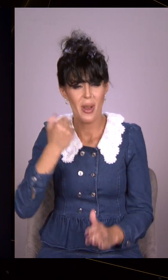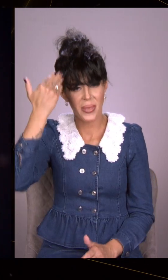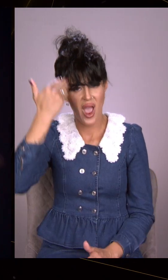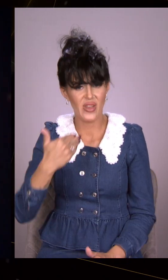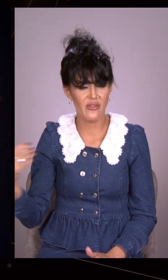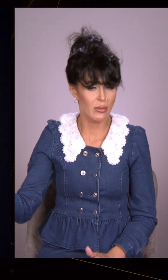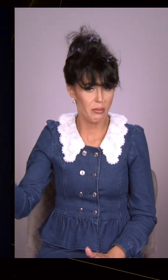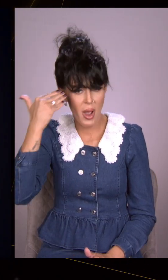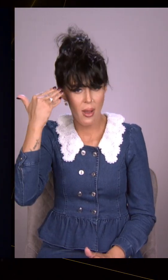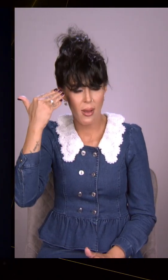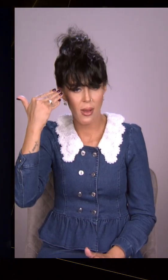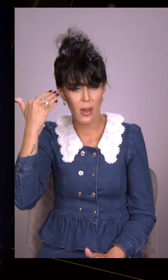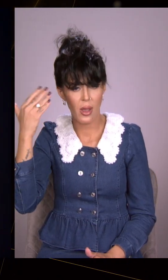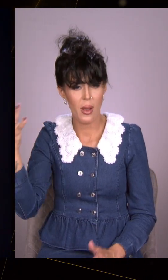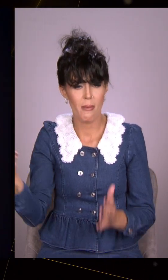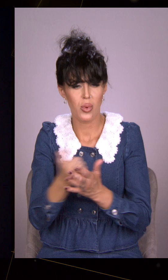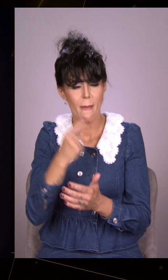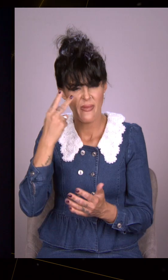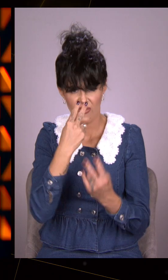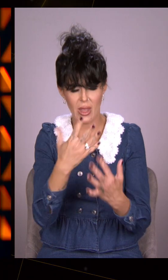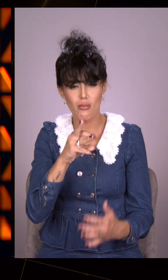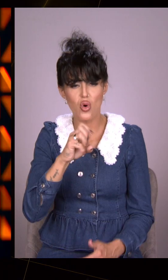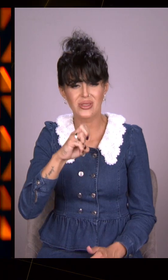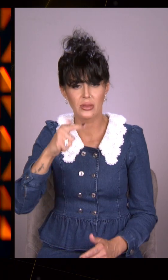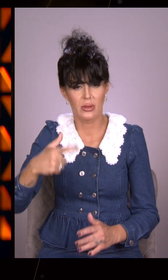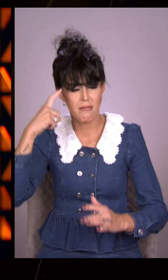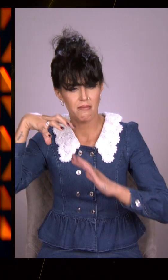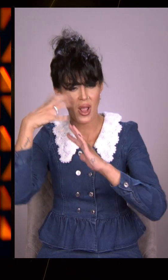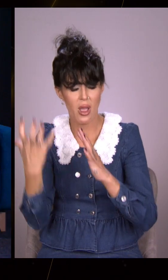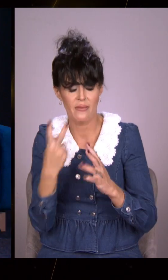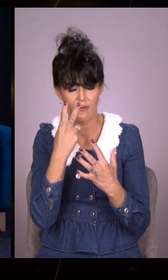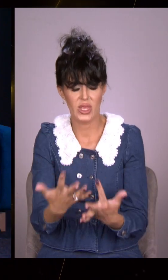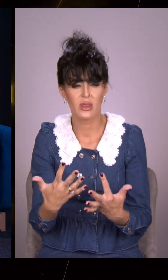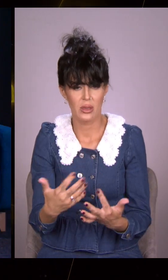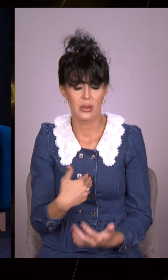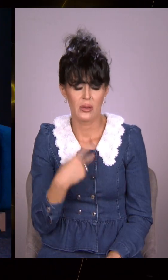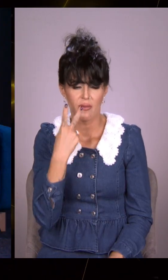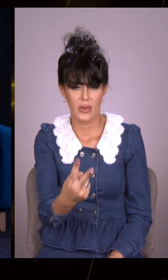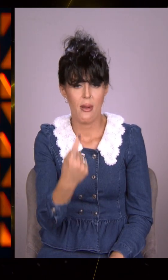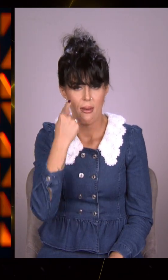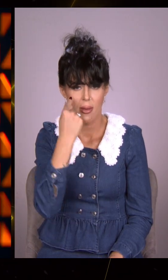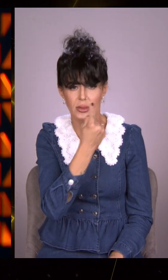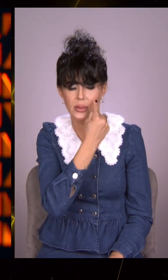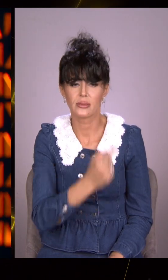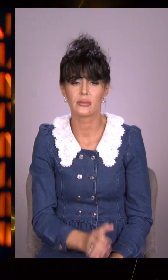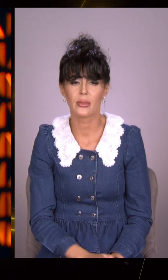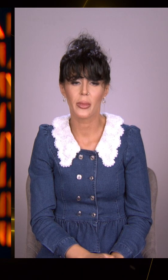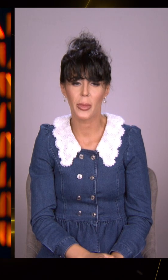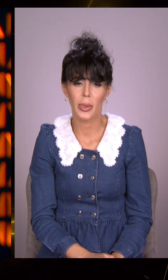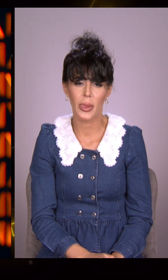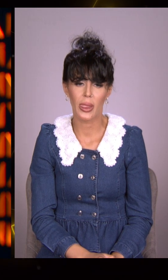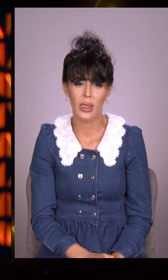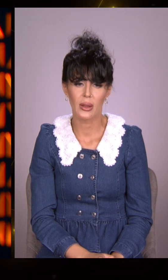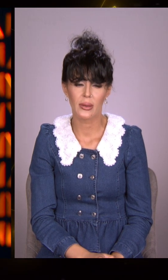висок, аж мозги вилізли. Да. Коли це бачили? Да, я на власні очі це бачила. У нас є